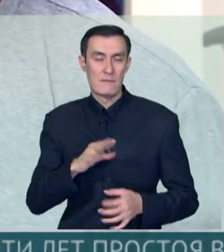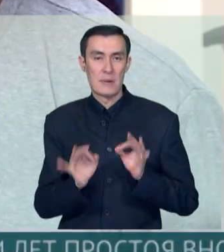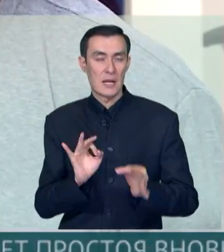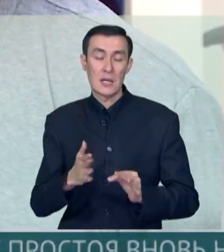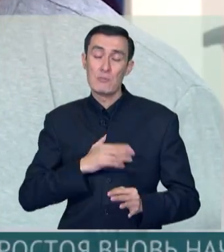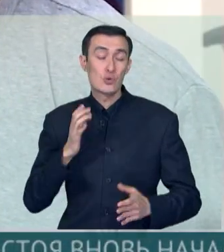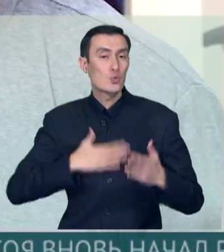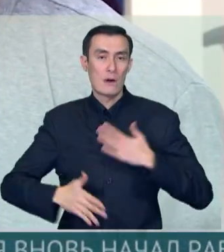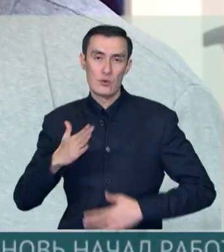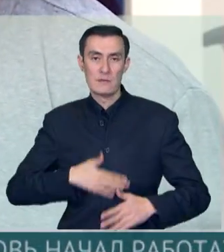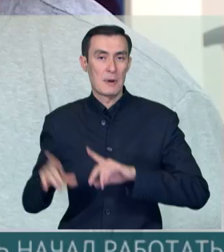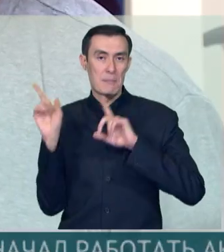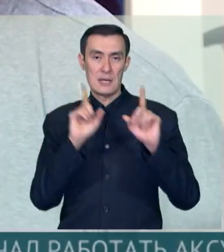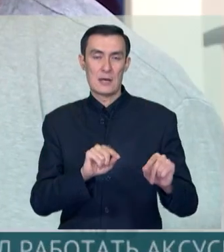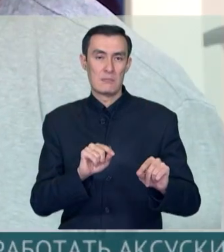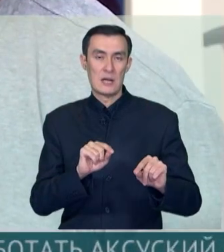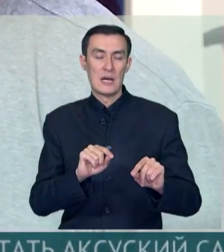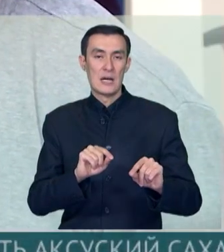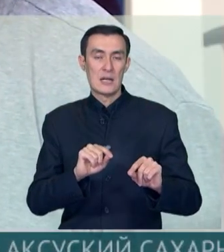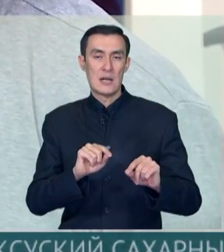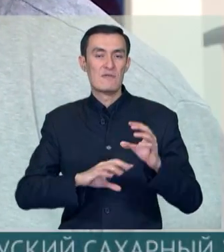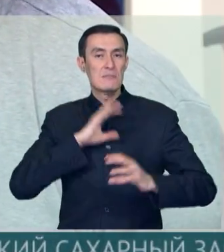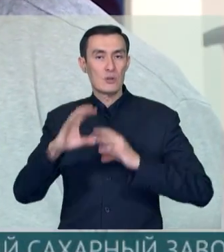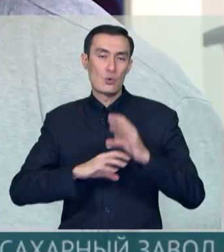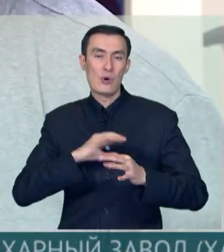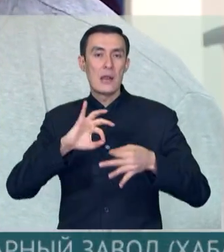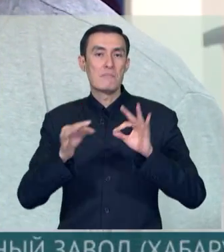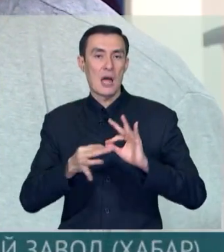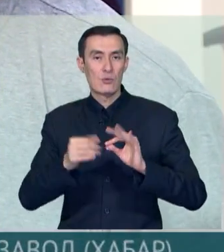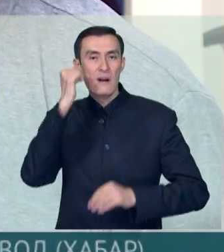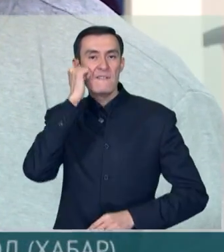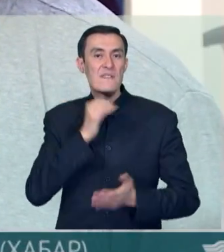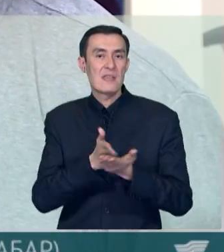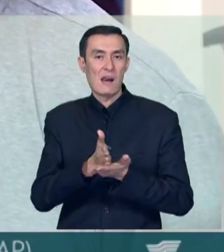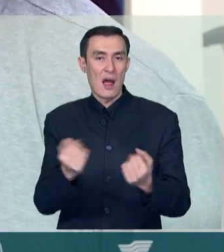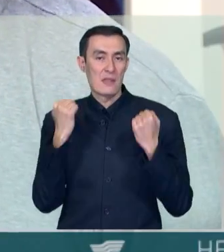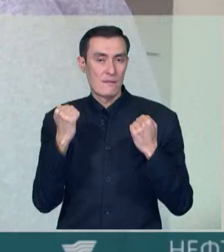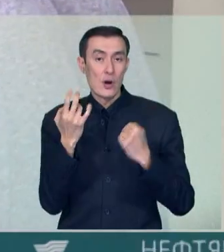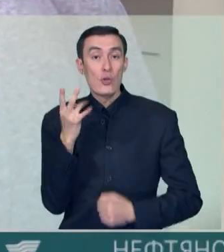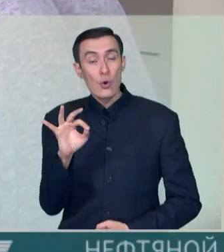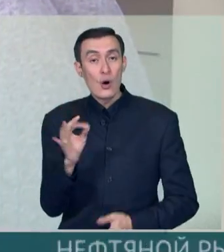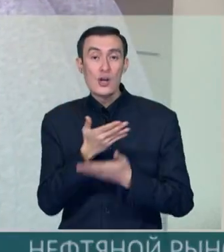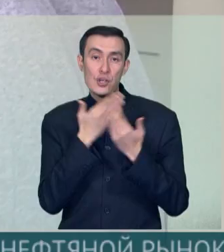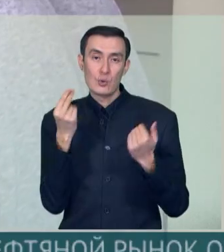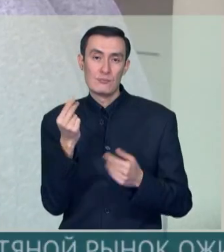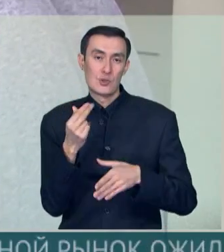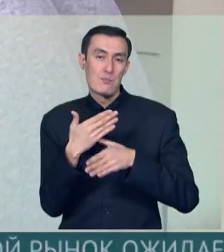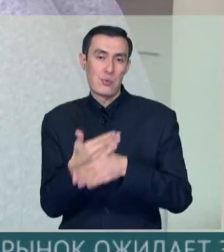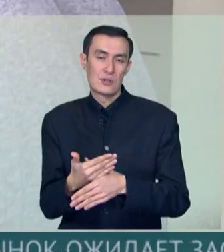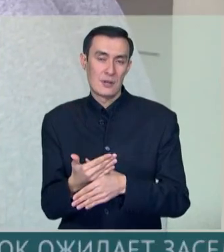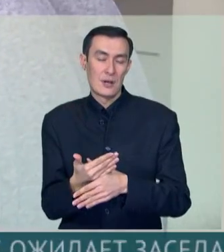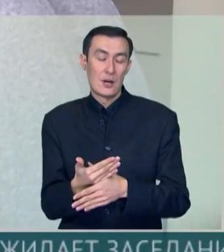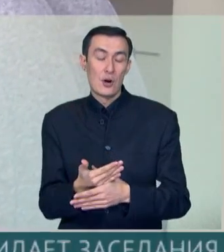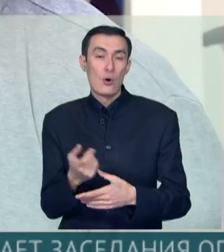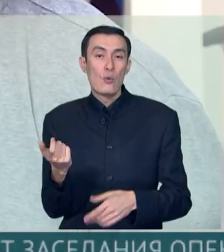бы с удовольствием поехал на Всемирную Олимпиаду ветеранов, вот, но нет спонсора. Катастрофически мало